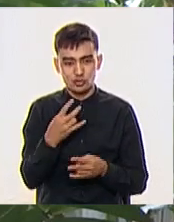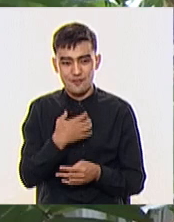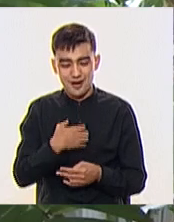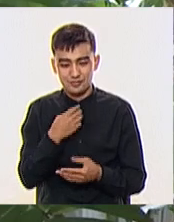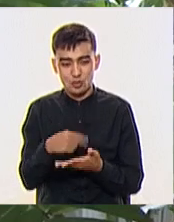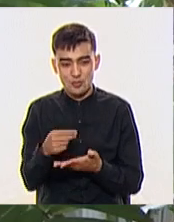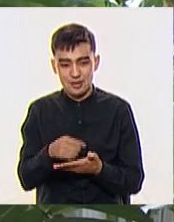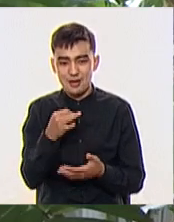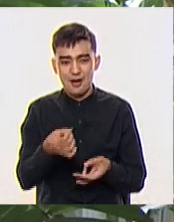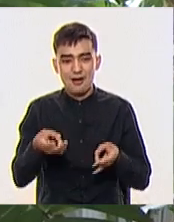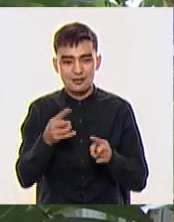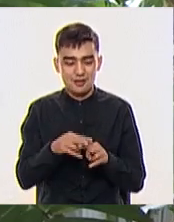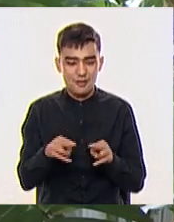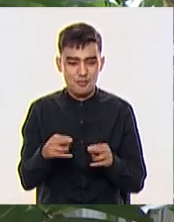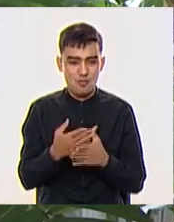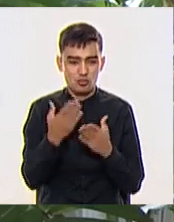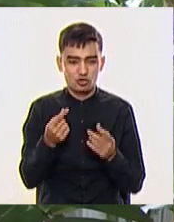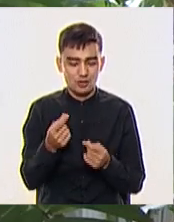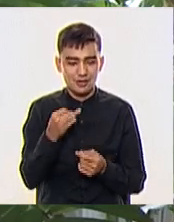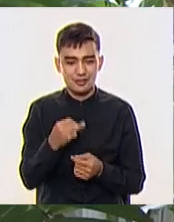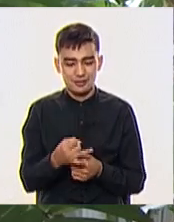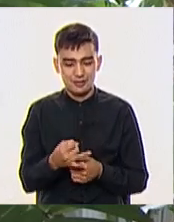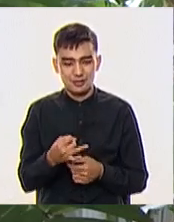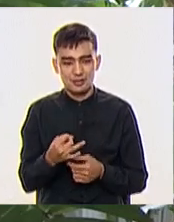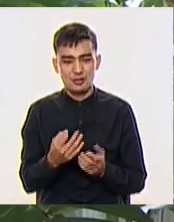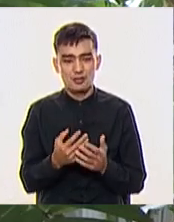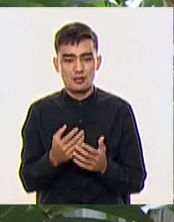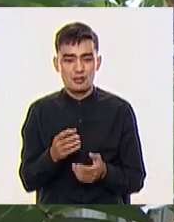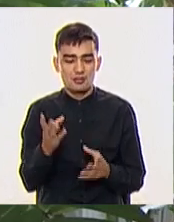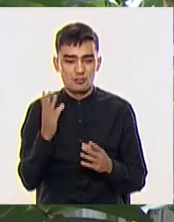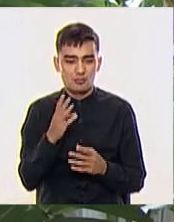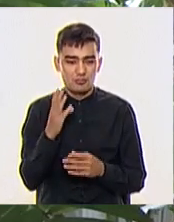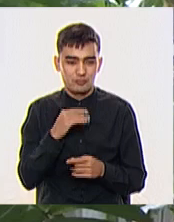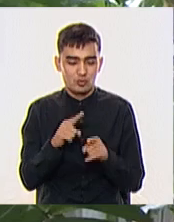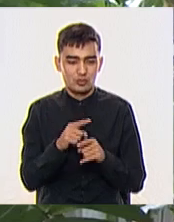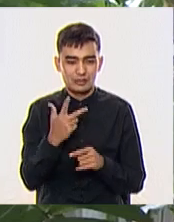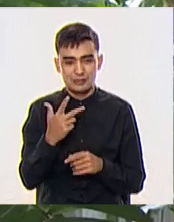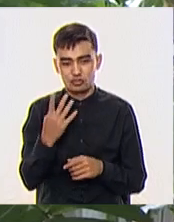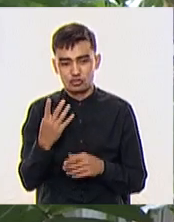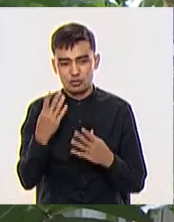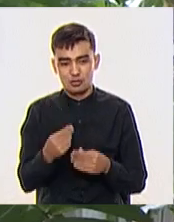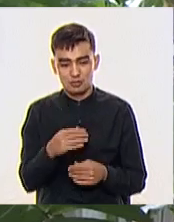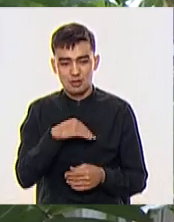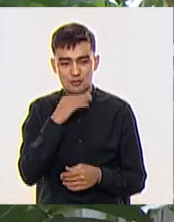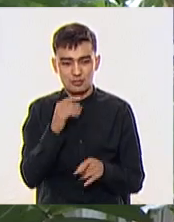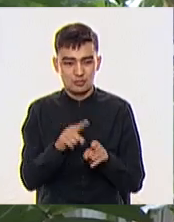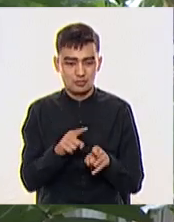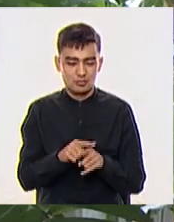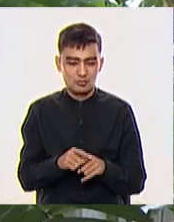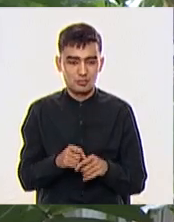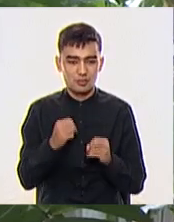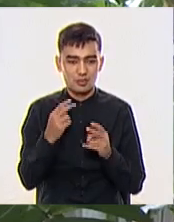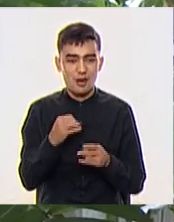и оставляешь такие большие деньги. И получается, это хватает всего на 3-4 дня. И получается вот